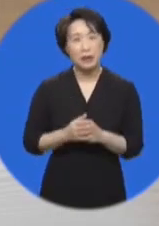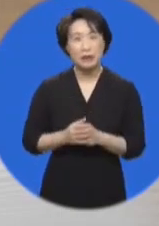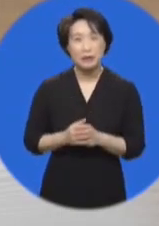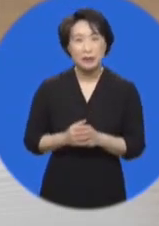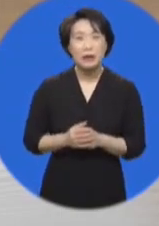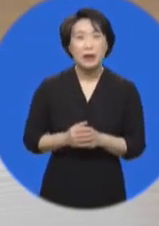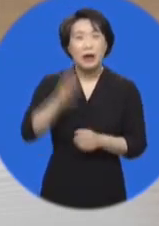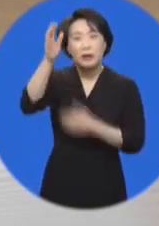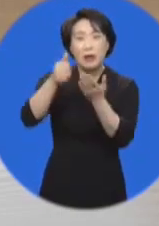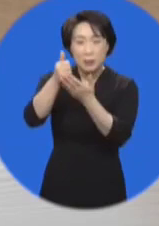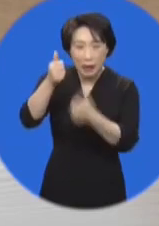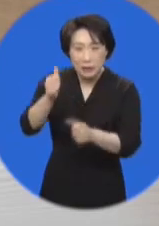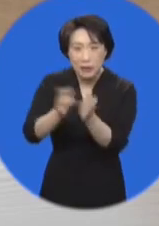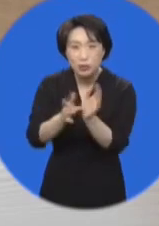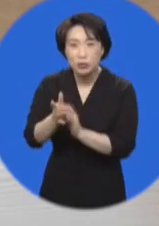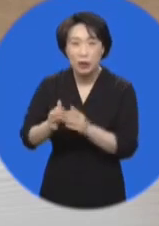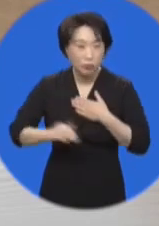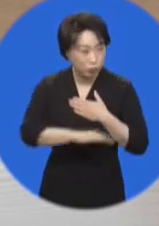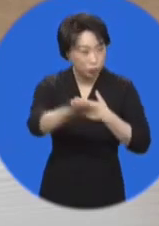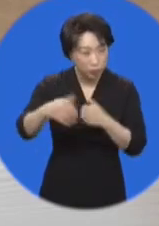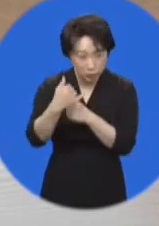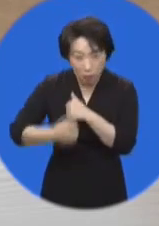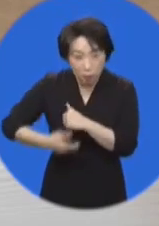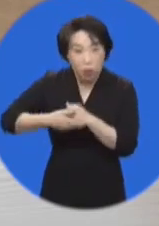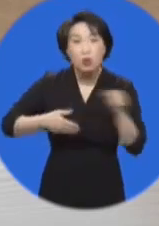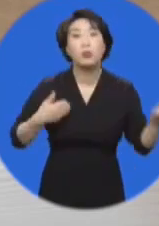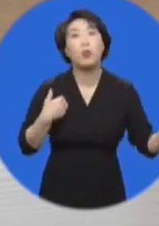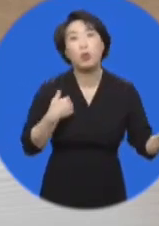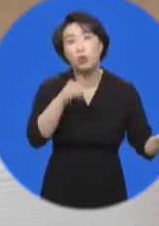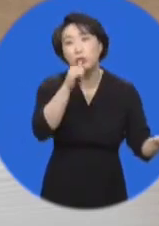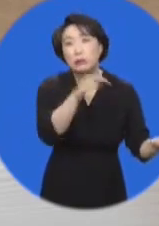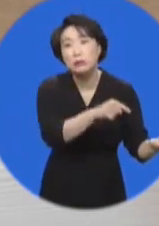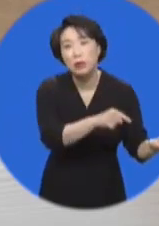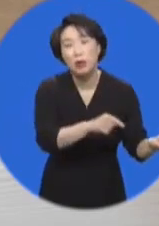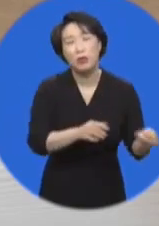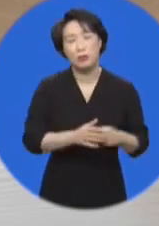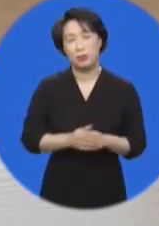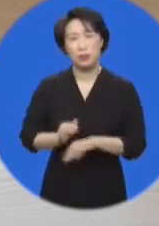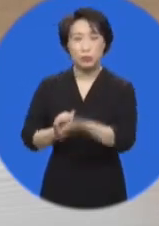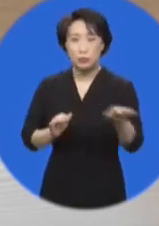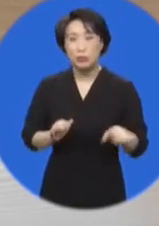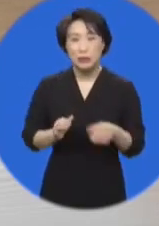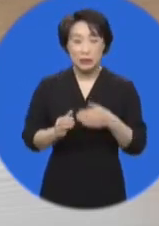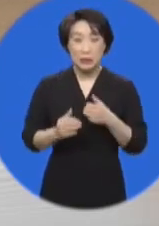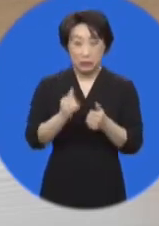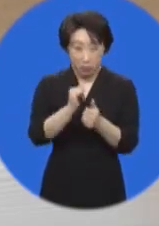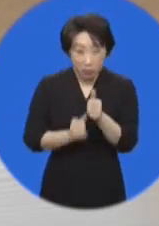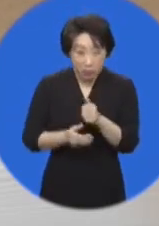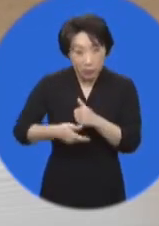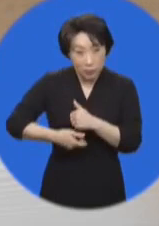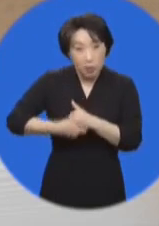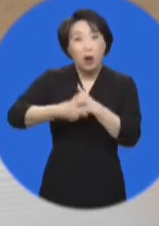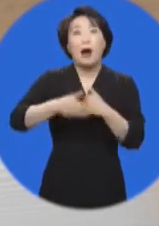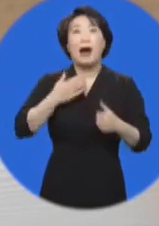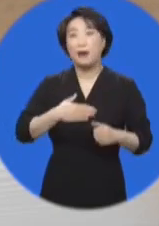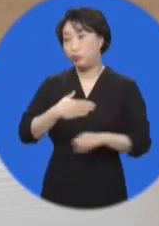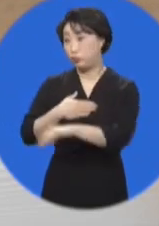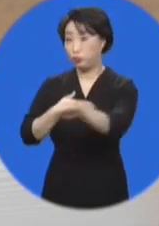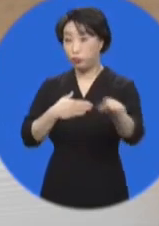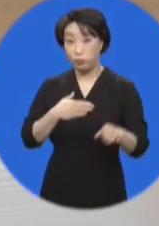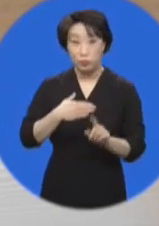아들 예수께서 우리를 섬겨주신 것을 모르기에 우리 섬겨주신 것을 아는